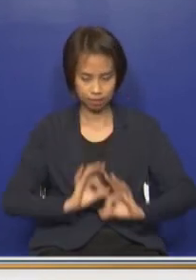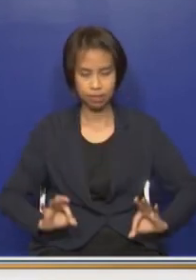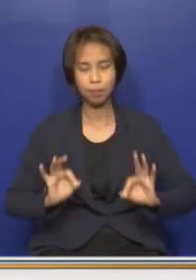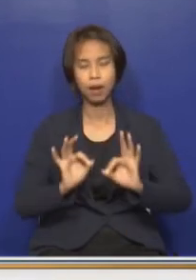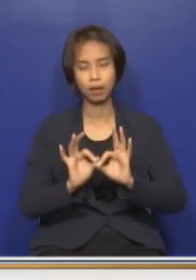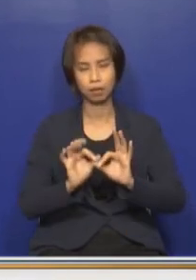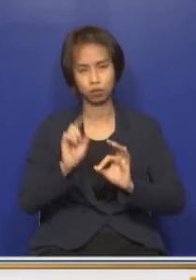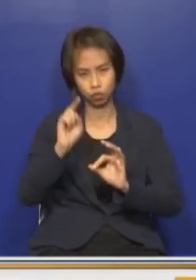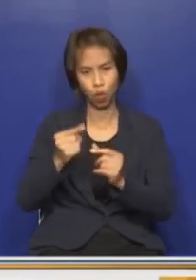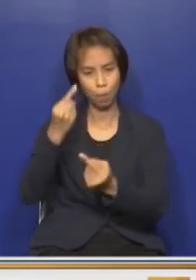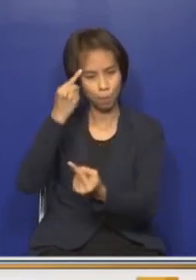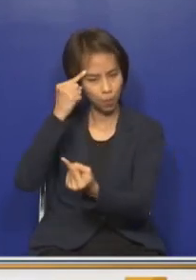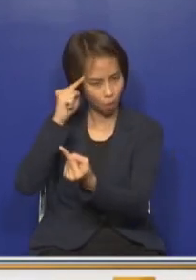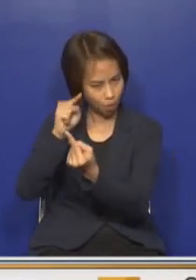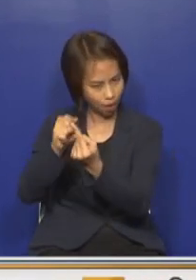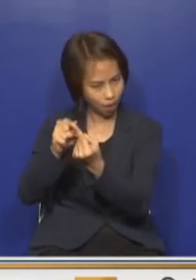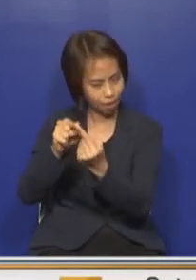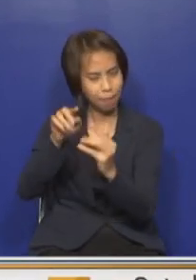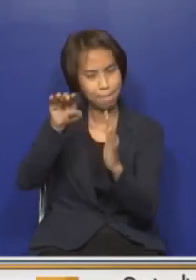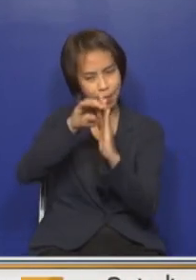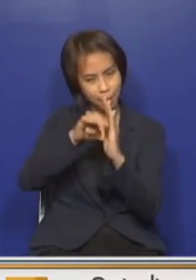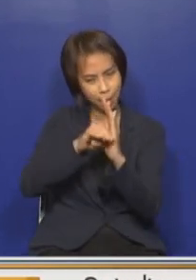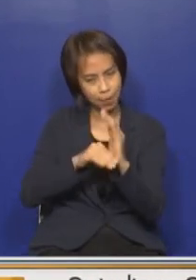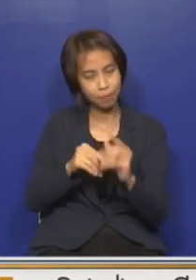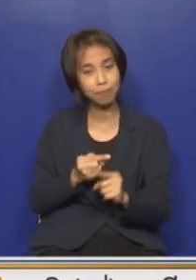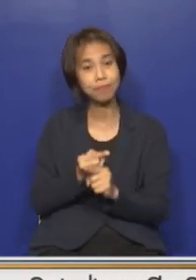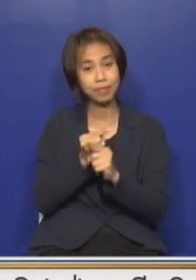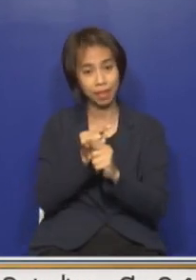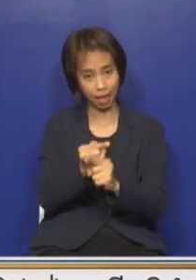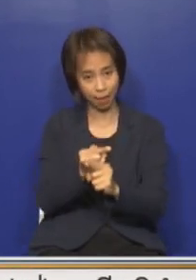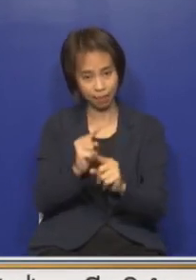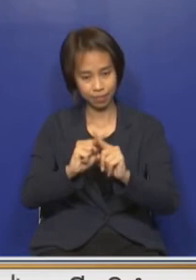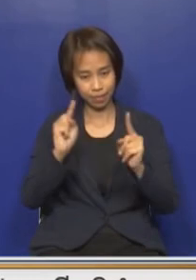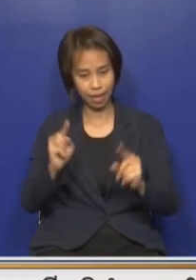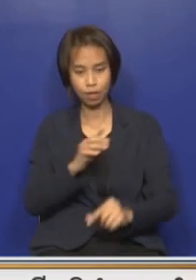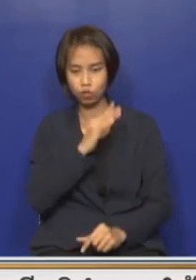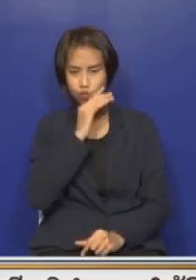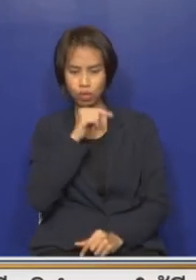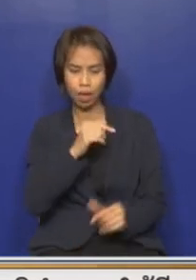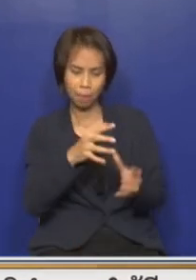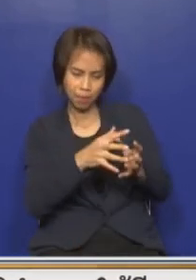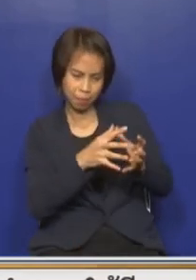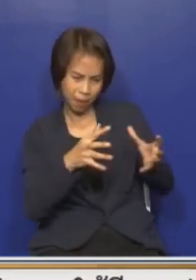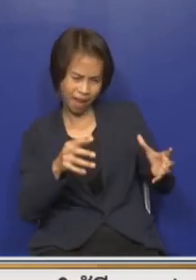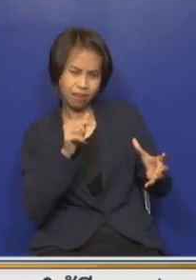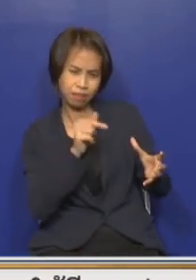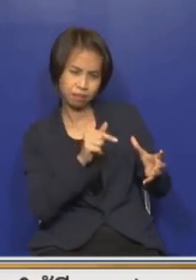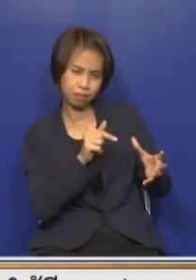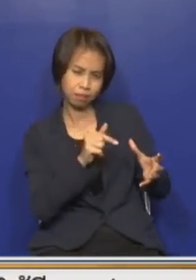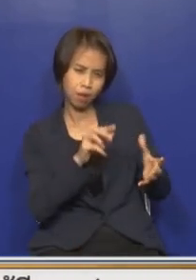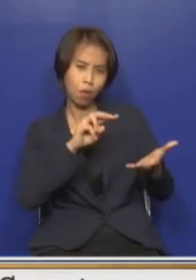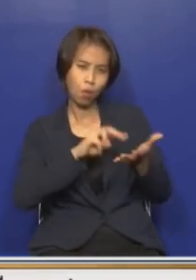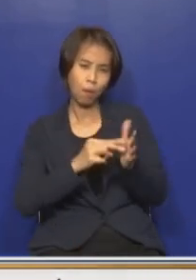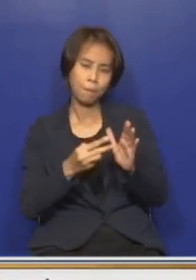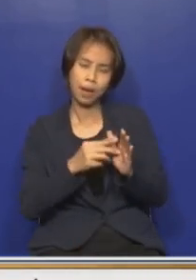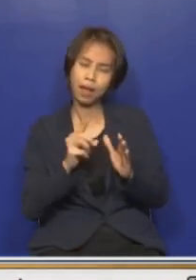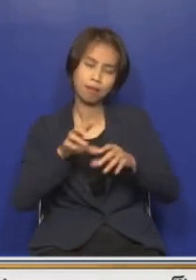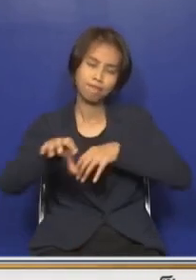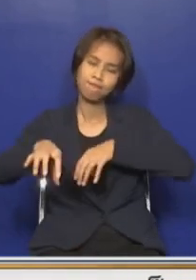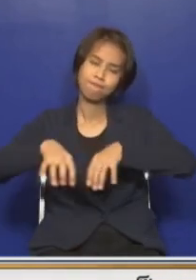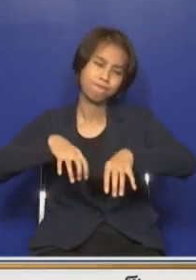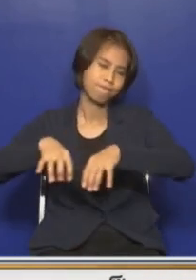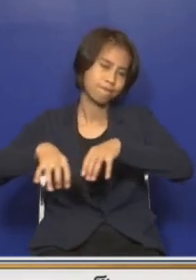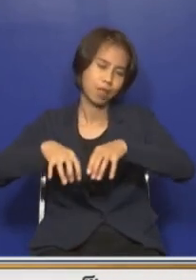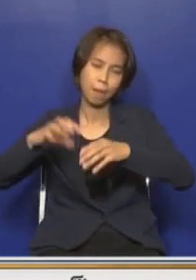อยู่ในเป้าหมายแต่ว่าถ้างานเหล่านี้มีมากเกินไปก็จะทำให้ระบบการบริหารการคลังโดยรวมน